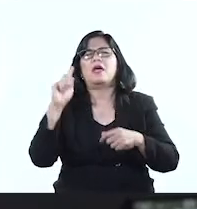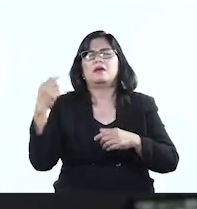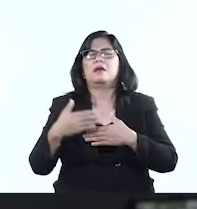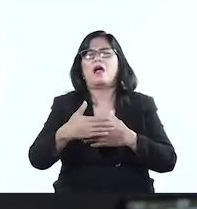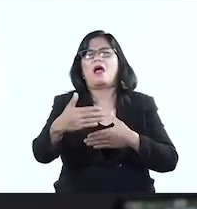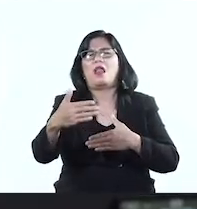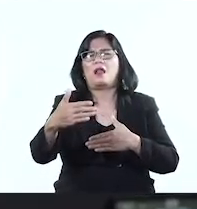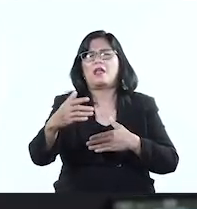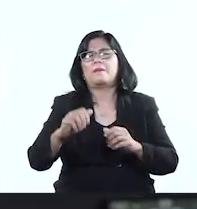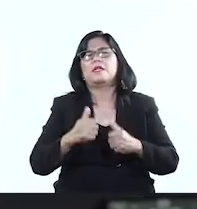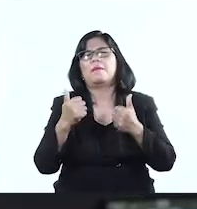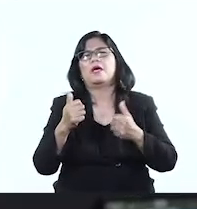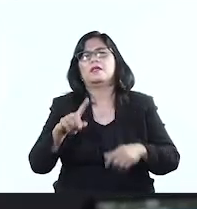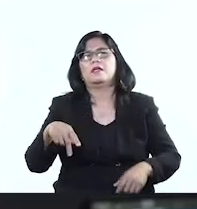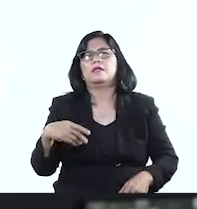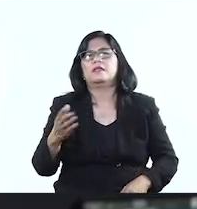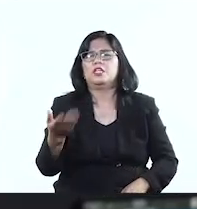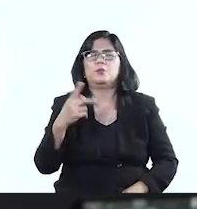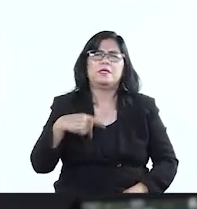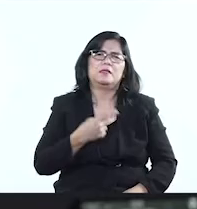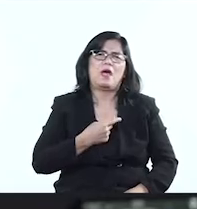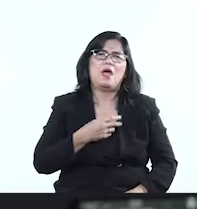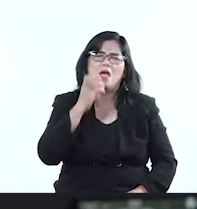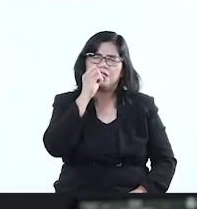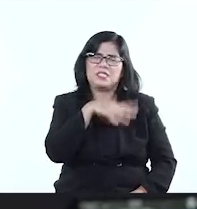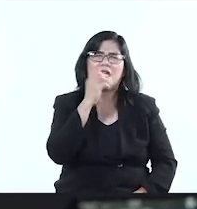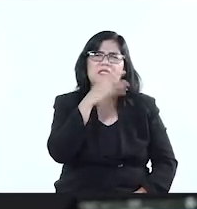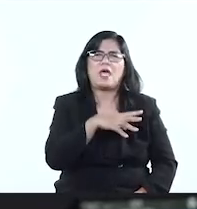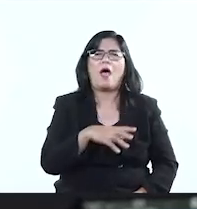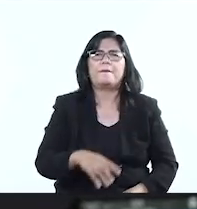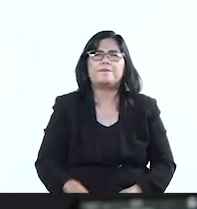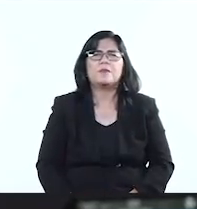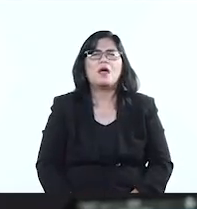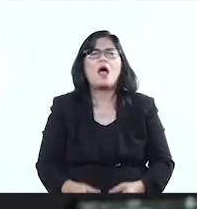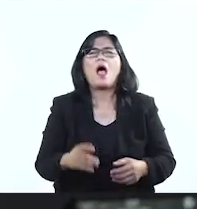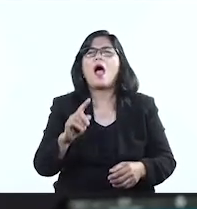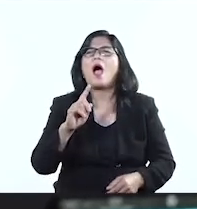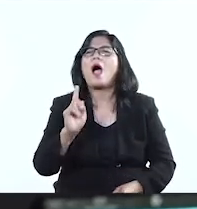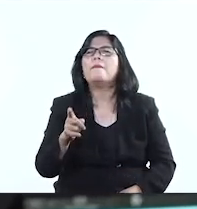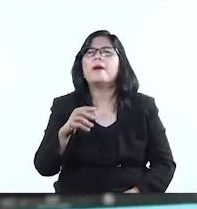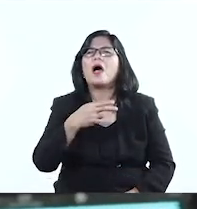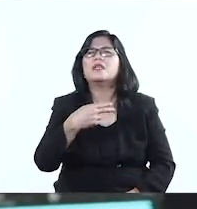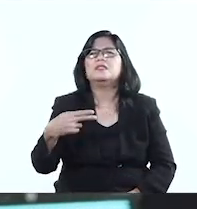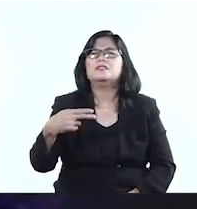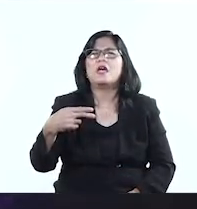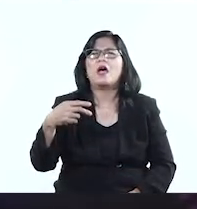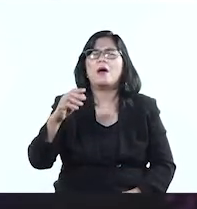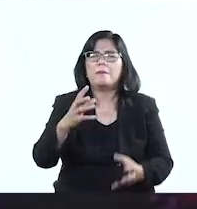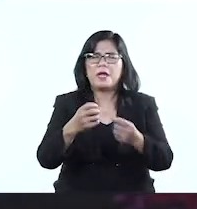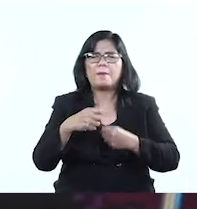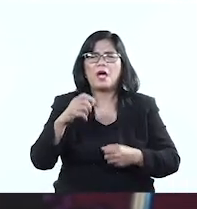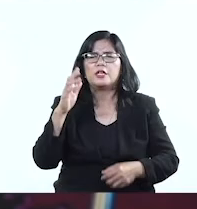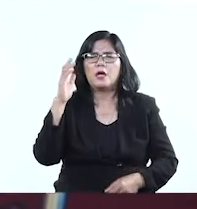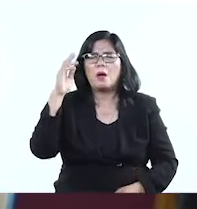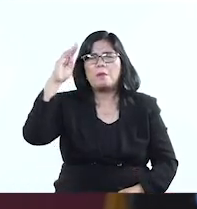dapat menyelamatkan hidupnya Hai Apa artinya kau mendapat pria yang luar biasa Hai tapi kemudian kau